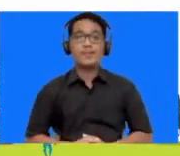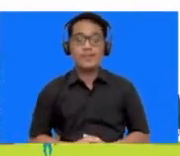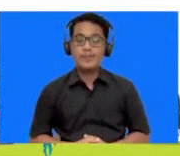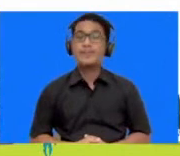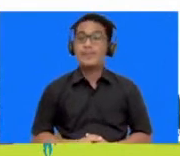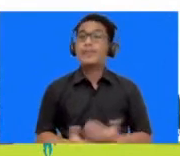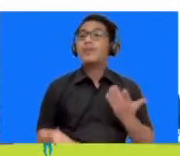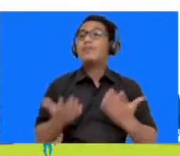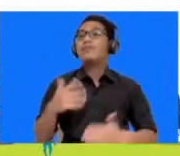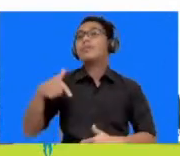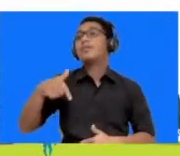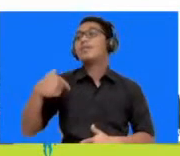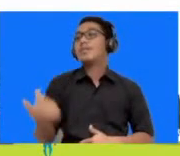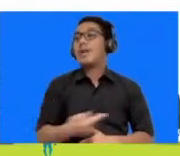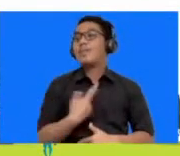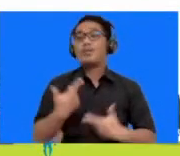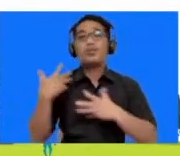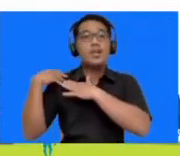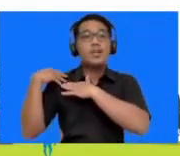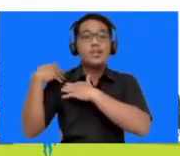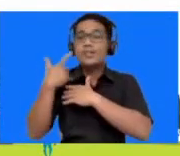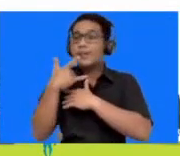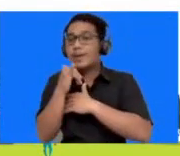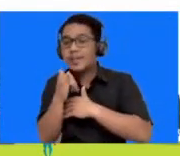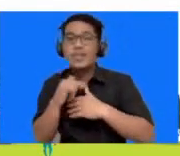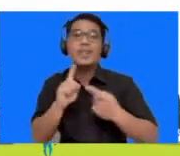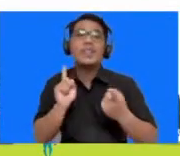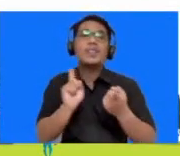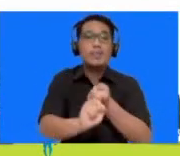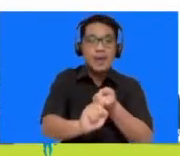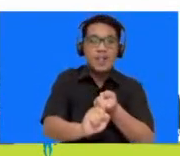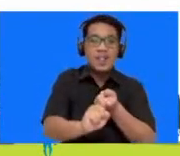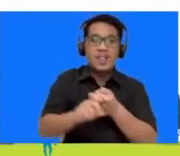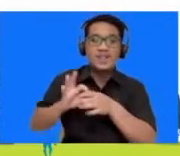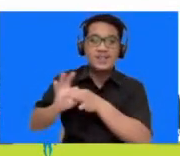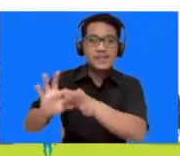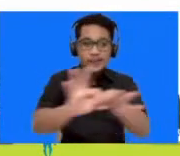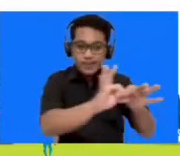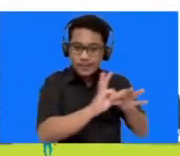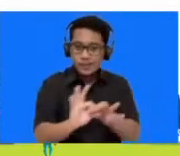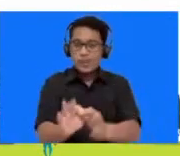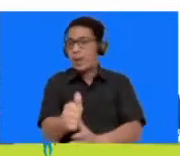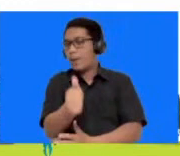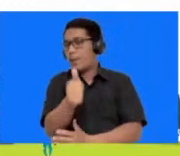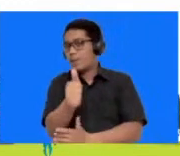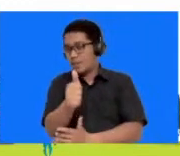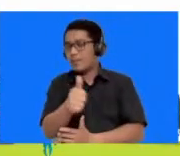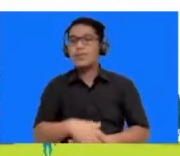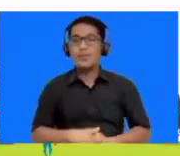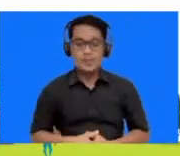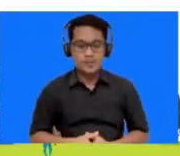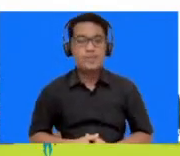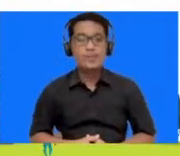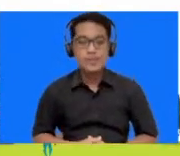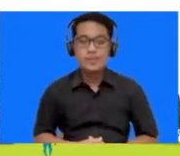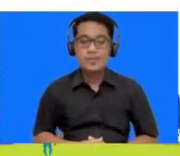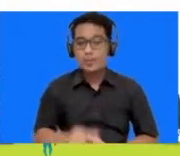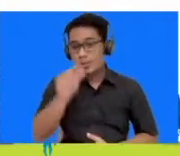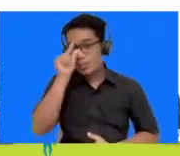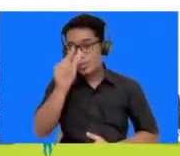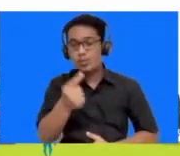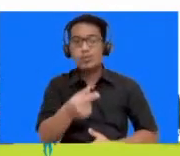jalinan persahabatan, jalinan networking yang sangat baik di antara semua aspek tadi dalam penanggulangan bencana, khususnya